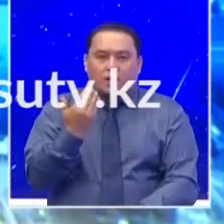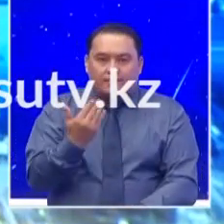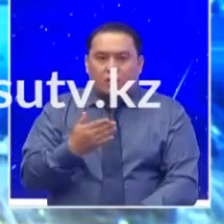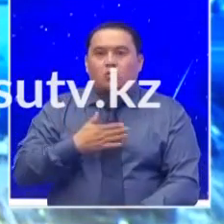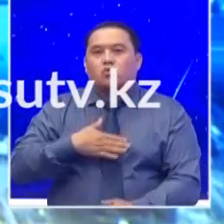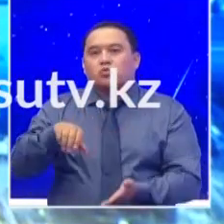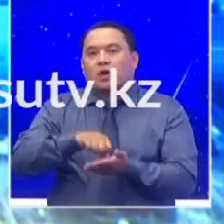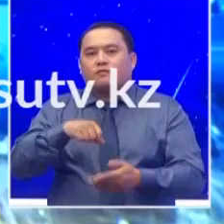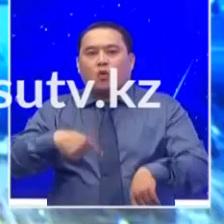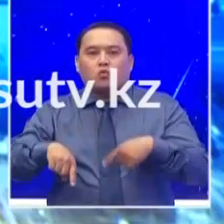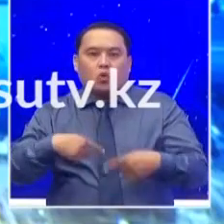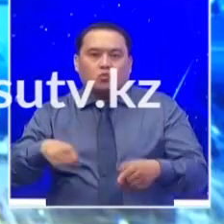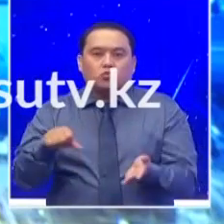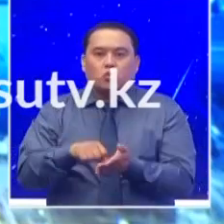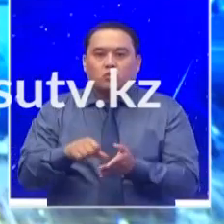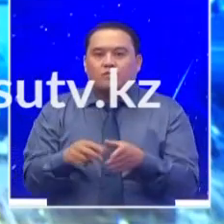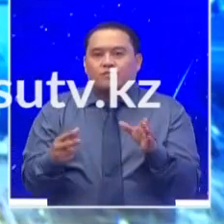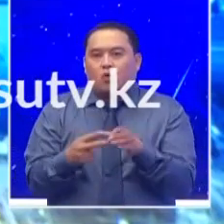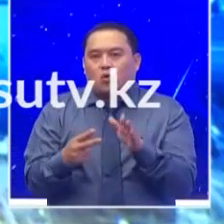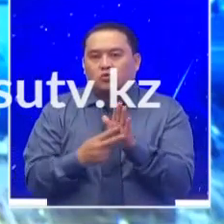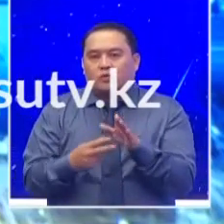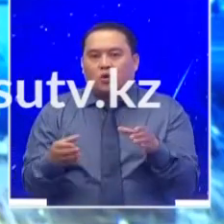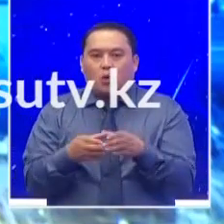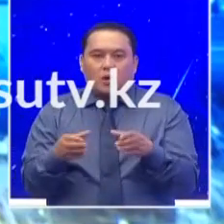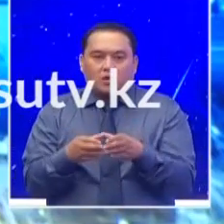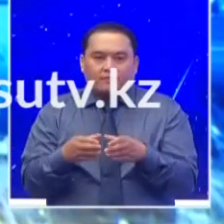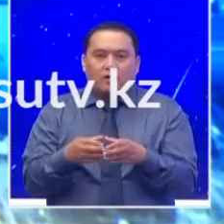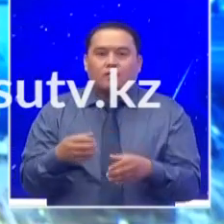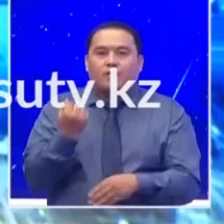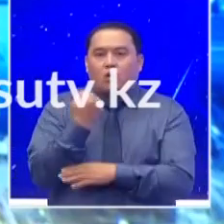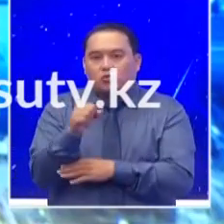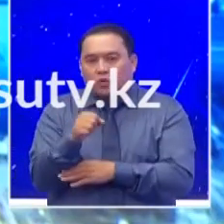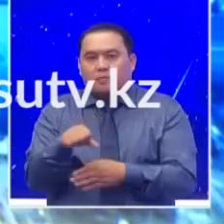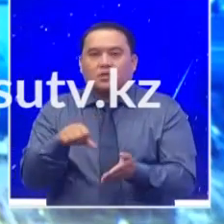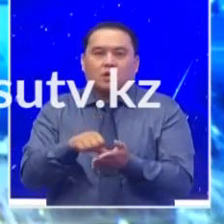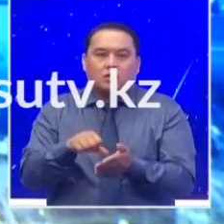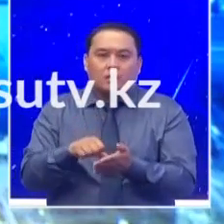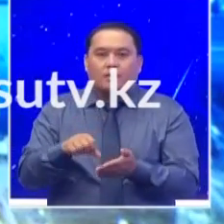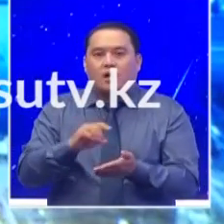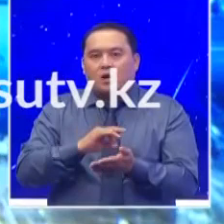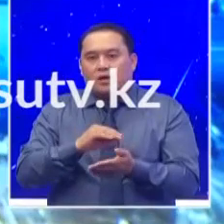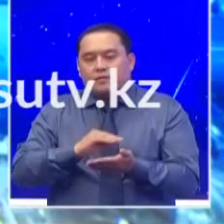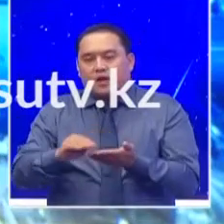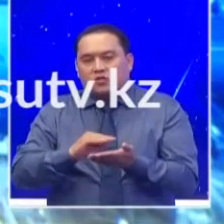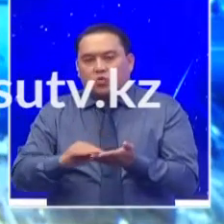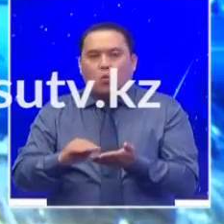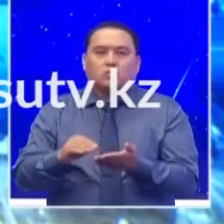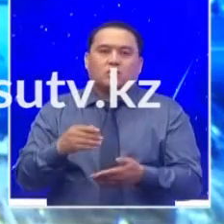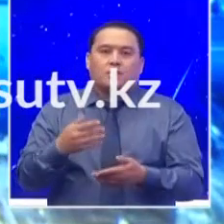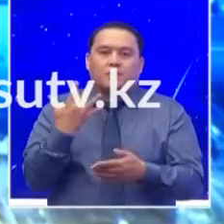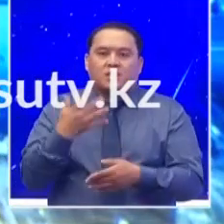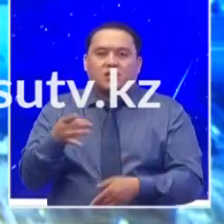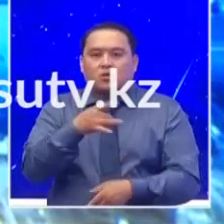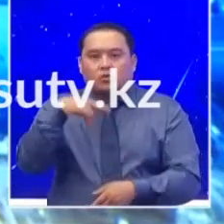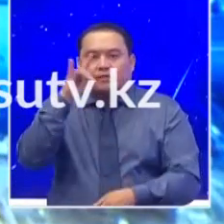Куранбека. В состязаниях приняли участие 8 футбольных дружин. Команды сформировали представители электронных и печатных СМИ из 5